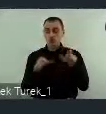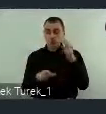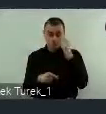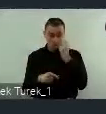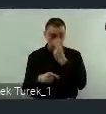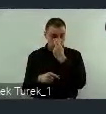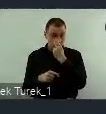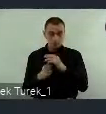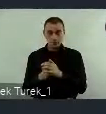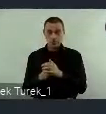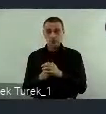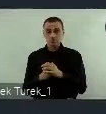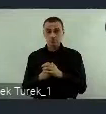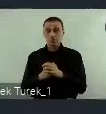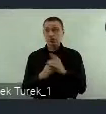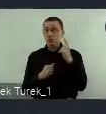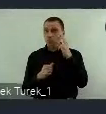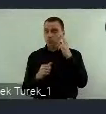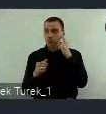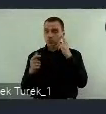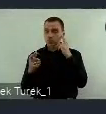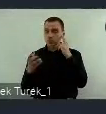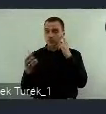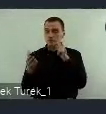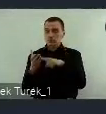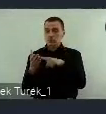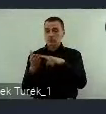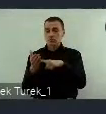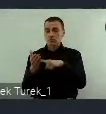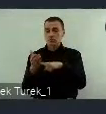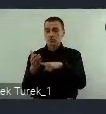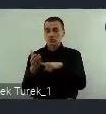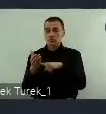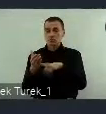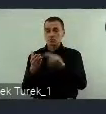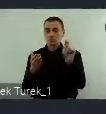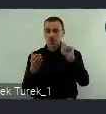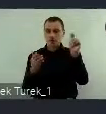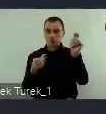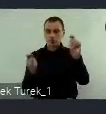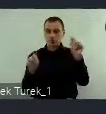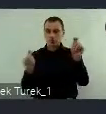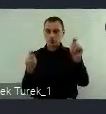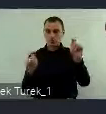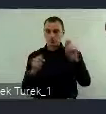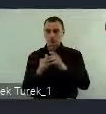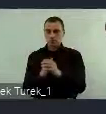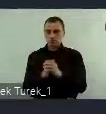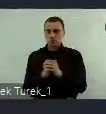zbliżająca się z daleka optyczne komunikat głosowy typowy dla systemu to koń